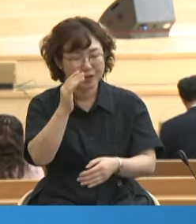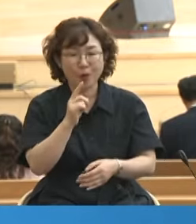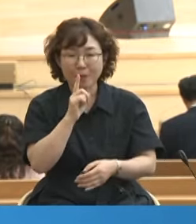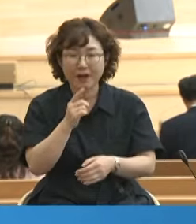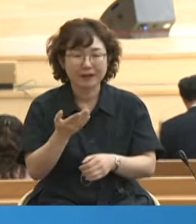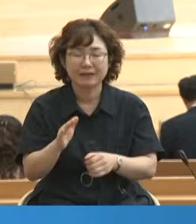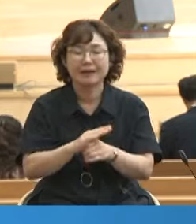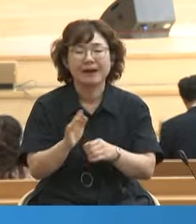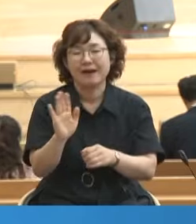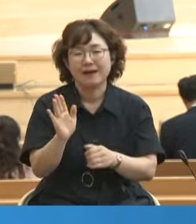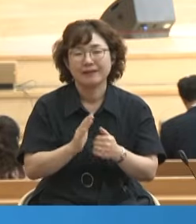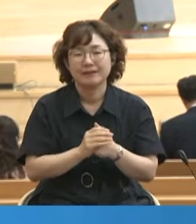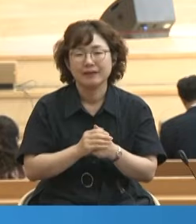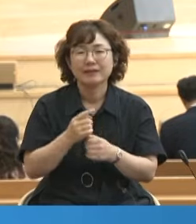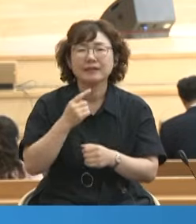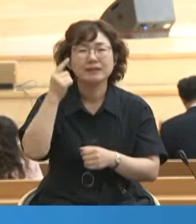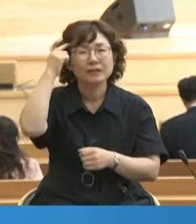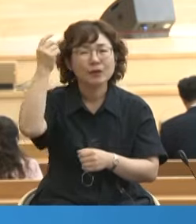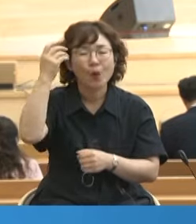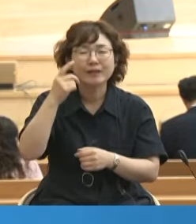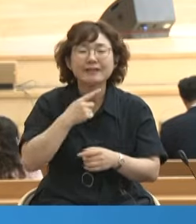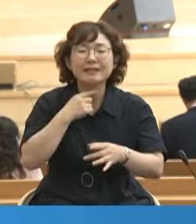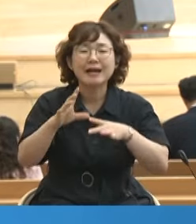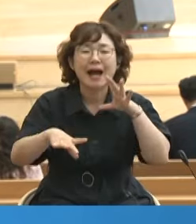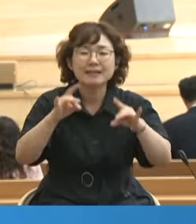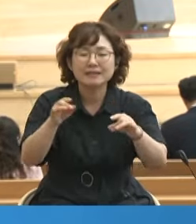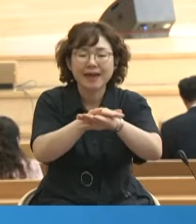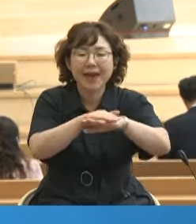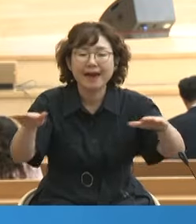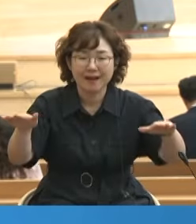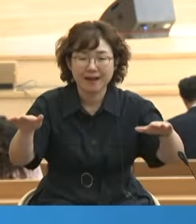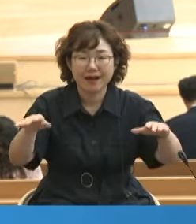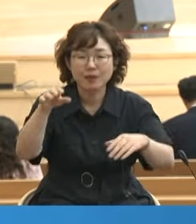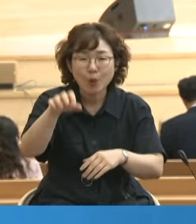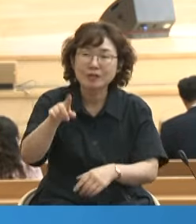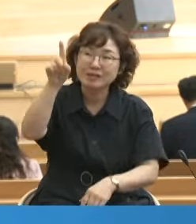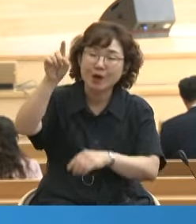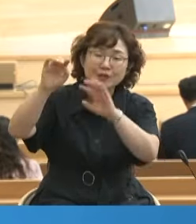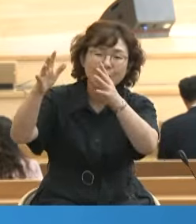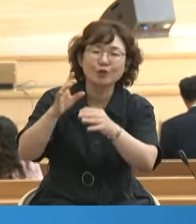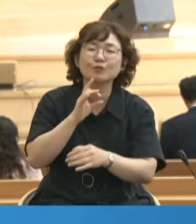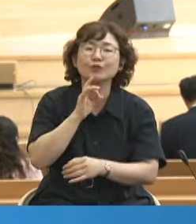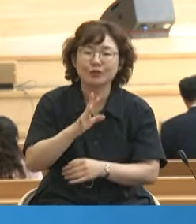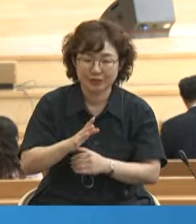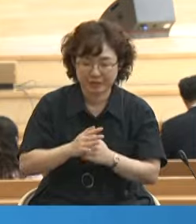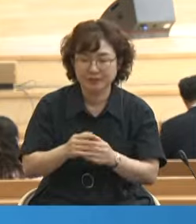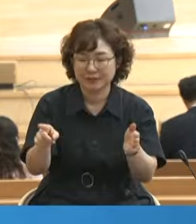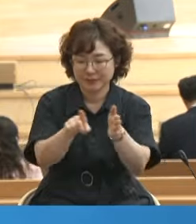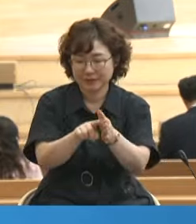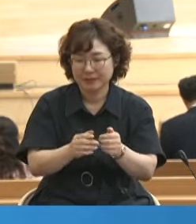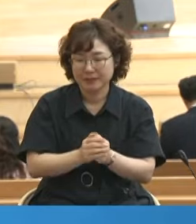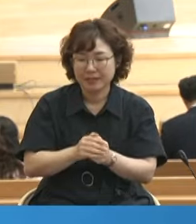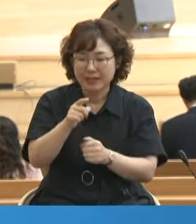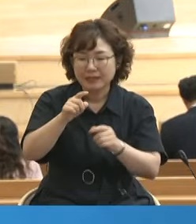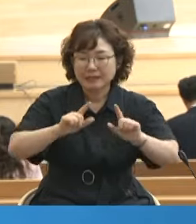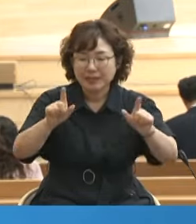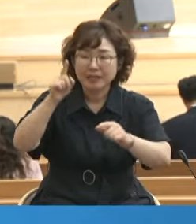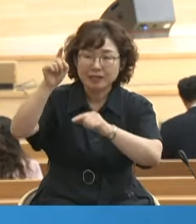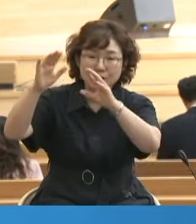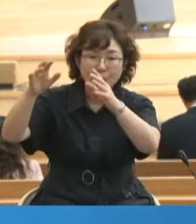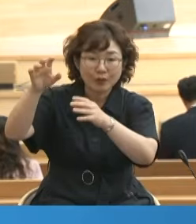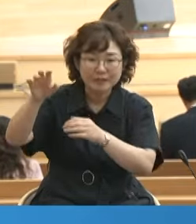않아요. 영혼의 갈증이 해갈되어지는 곳이 천국인 줄 믿습니다. 아멘. 그날의 천국에서